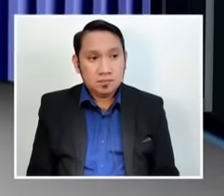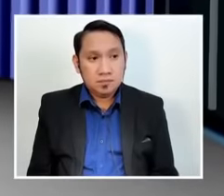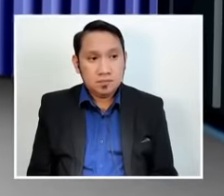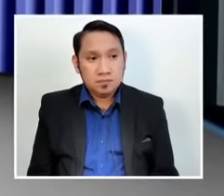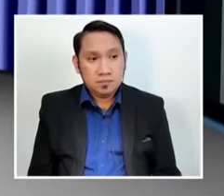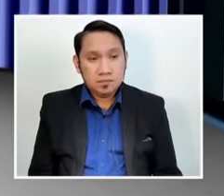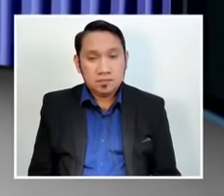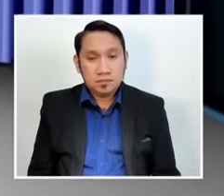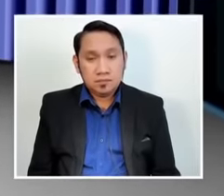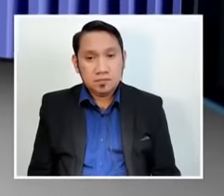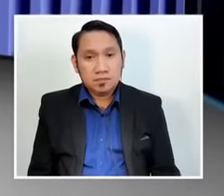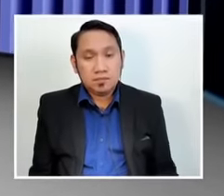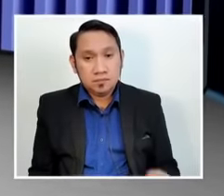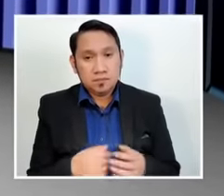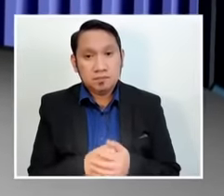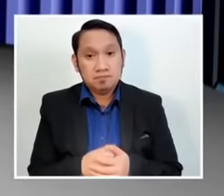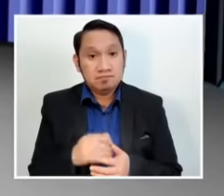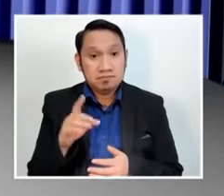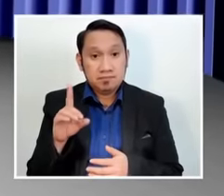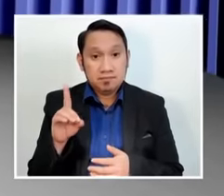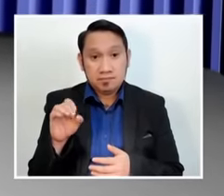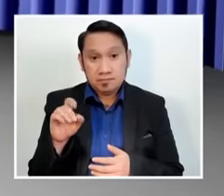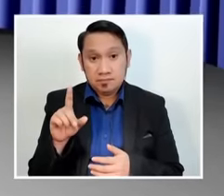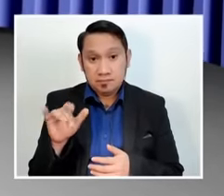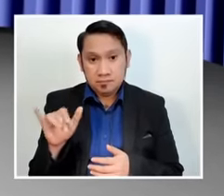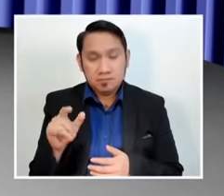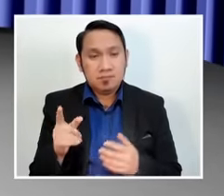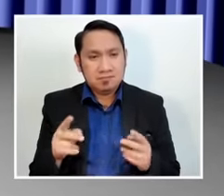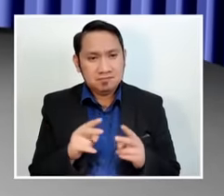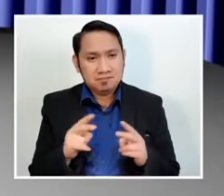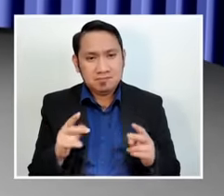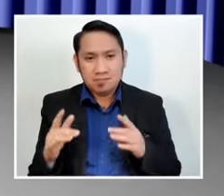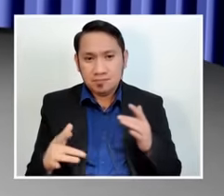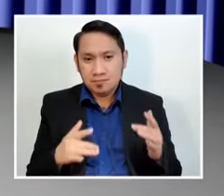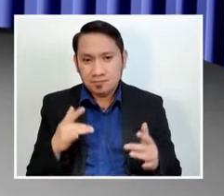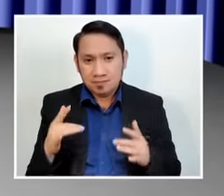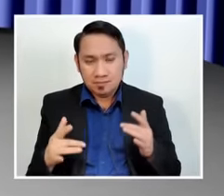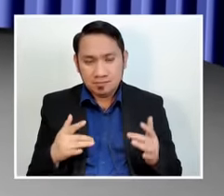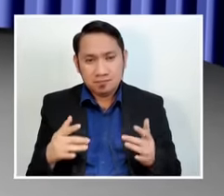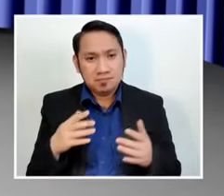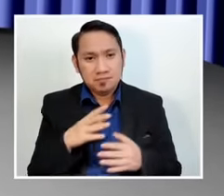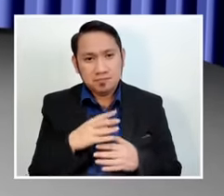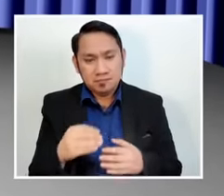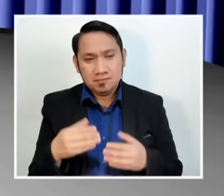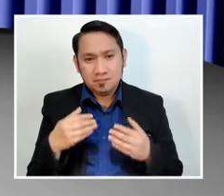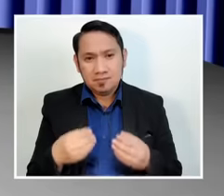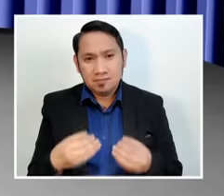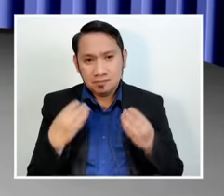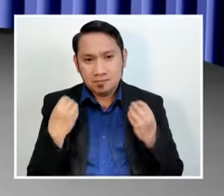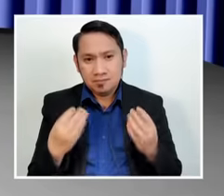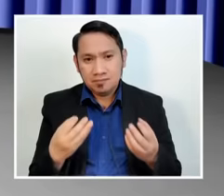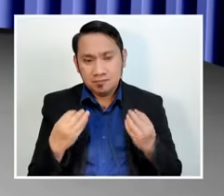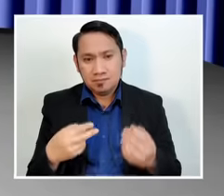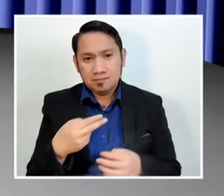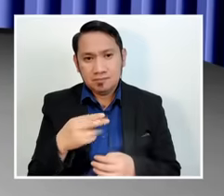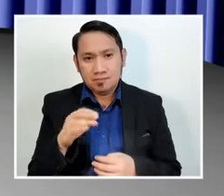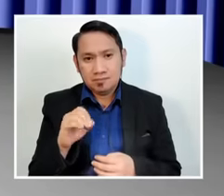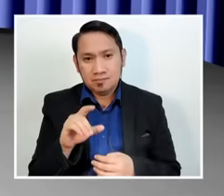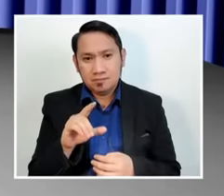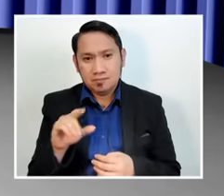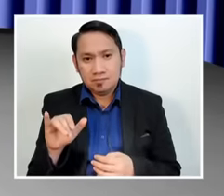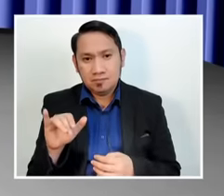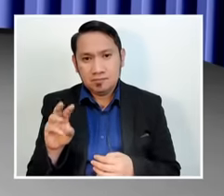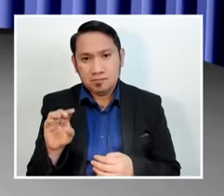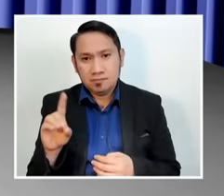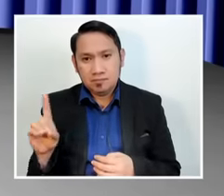Hindi maitago ni Dolly De Leon ang excitement at saya sa sunod-sunod na Hollywood projects. Baliktambala naman sa